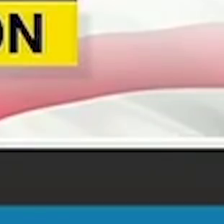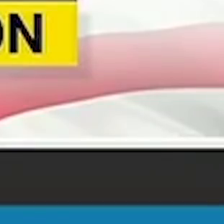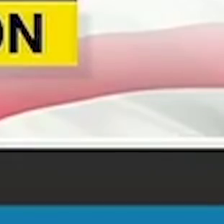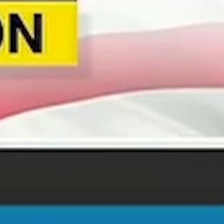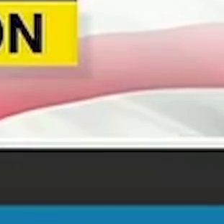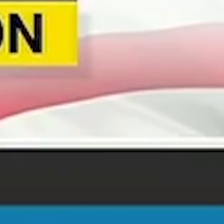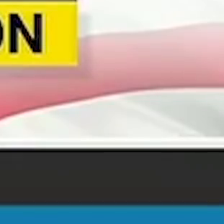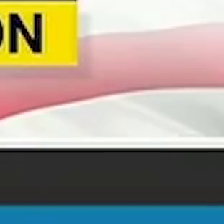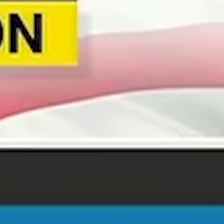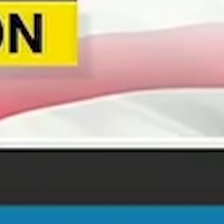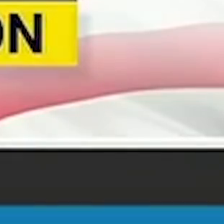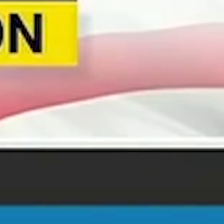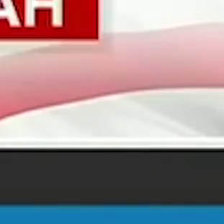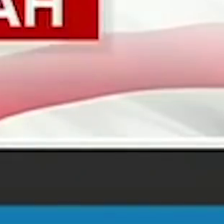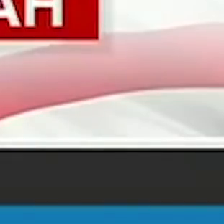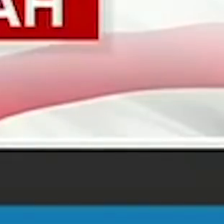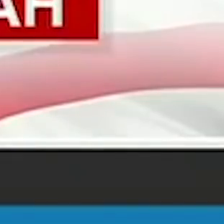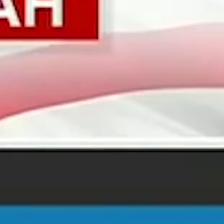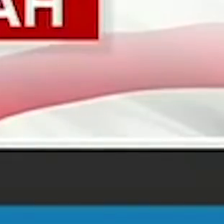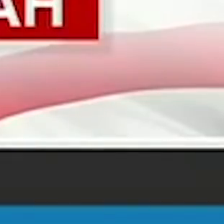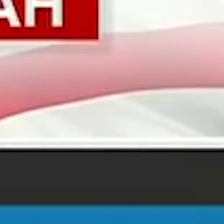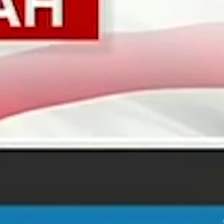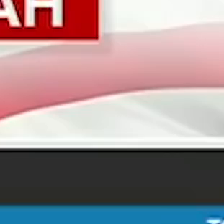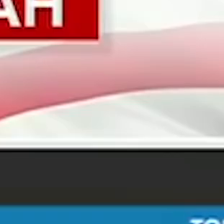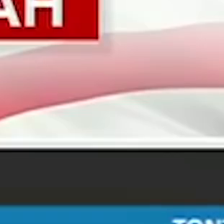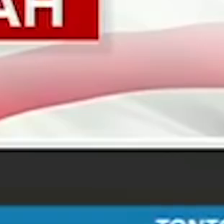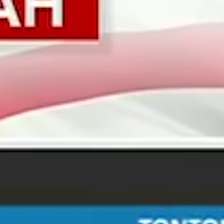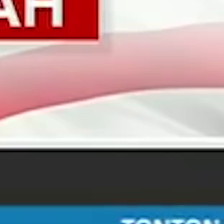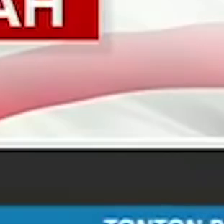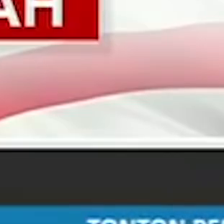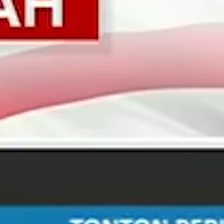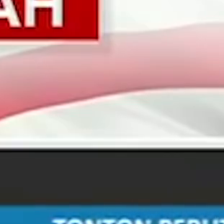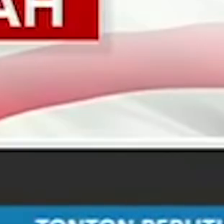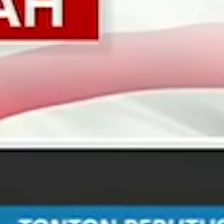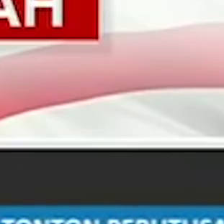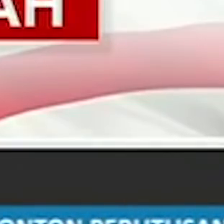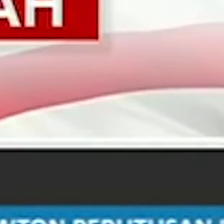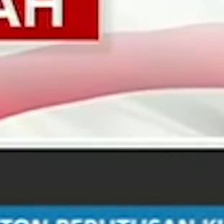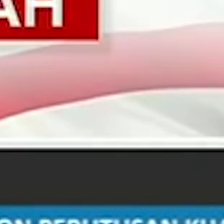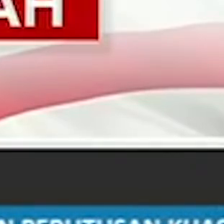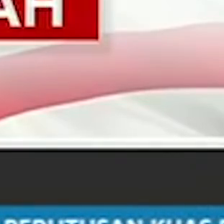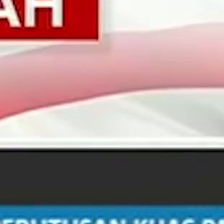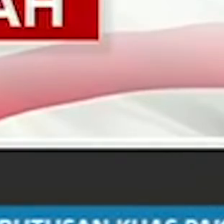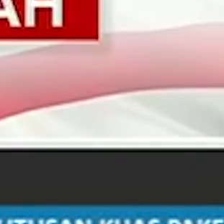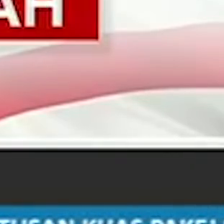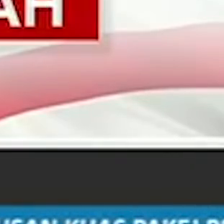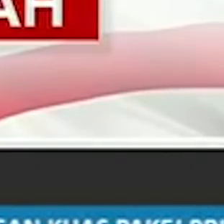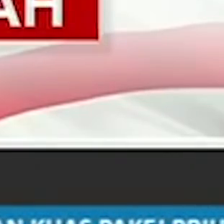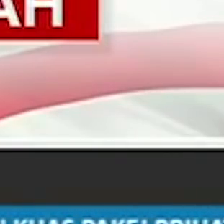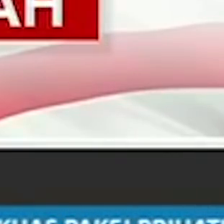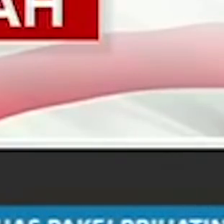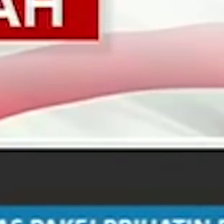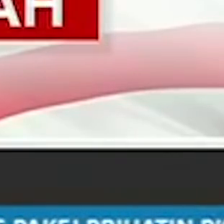syarakat yang mempunyai pekerja lebih daripada 200 orang subsidi upah sebanyak 600 Inggit bagi setiap